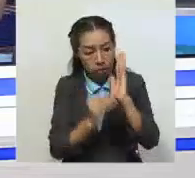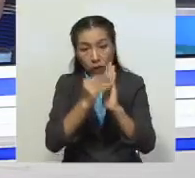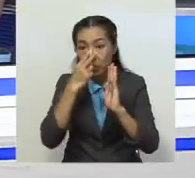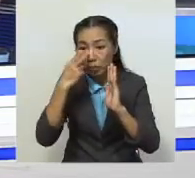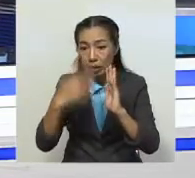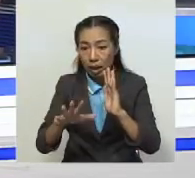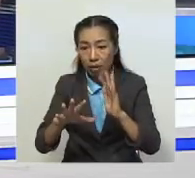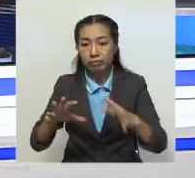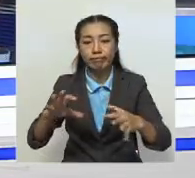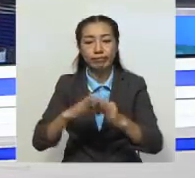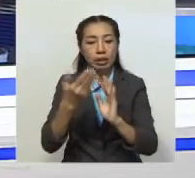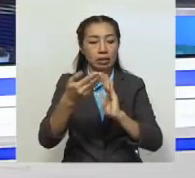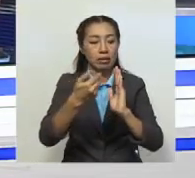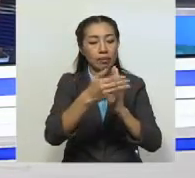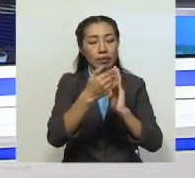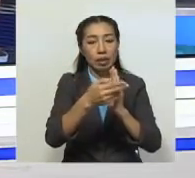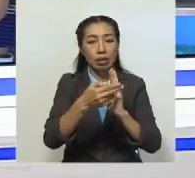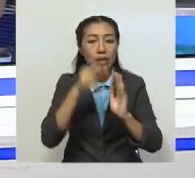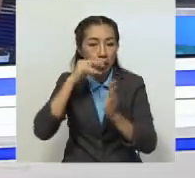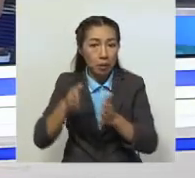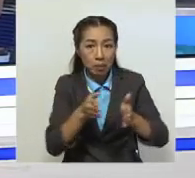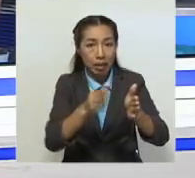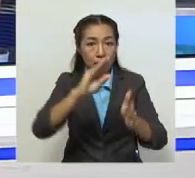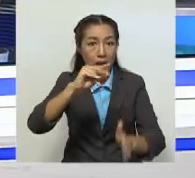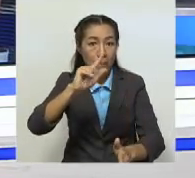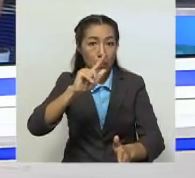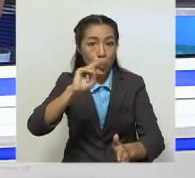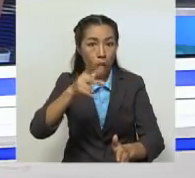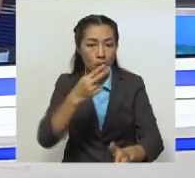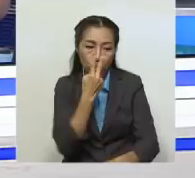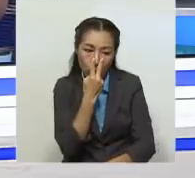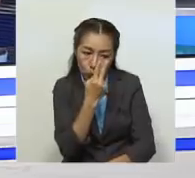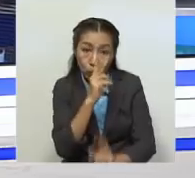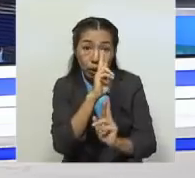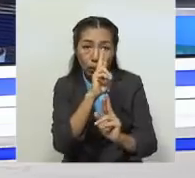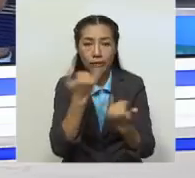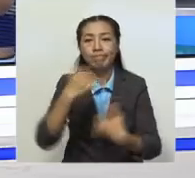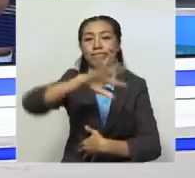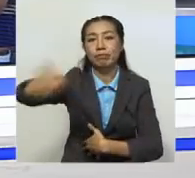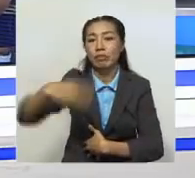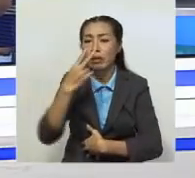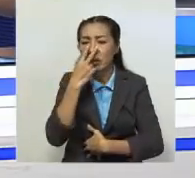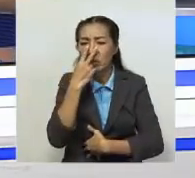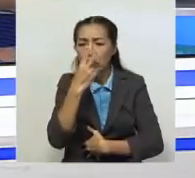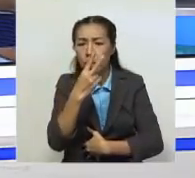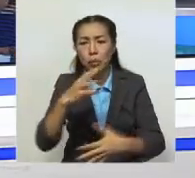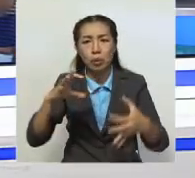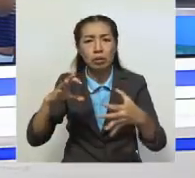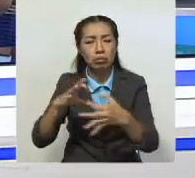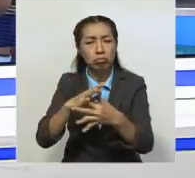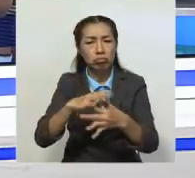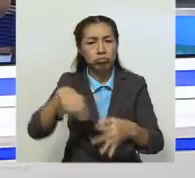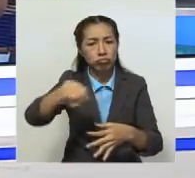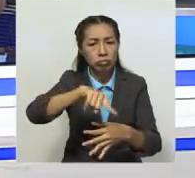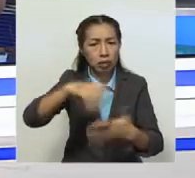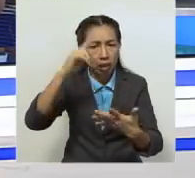เรื่องของสถานการณ์ในแม่น้ำโขงเป็นอีกหนึ่งจุดที่เราจะต้องติดตามและเฝ้าระวังนะคะดังนั้นวันนี้จะพาคุณผู้ชมไปตรวจสอบสถานการณ์น